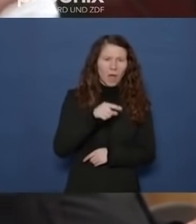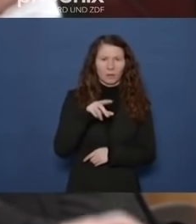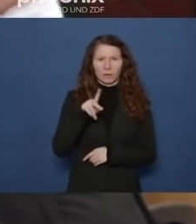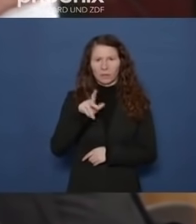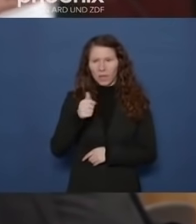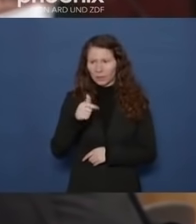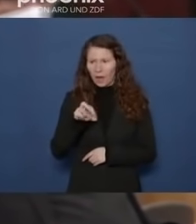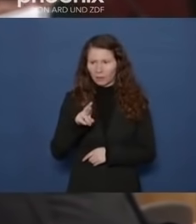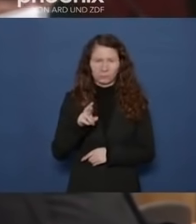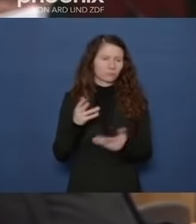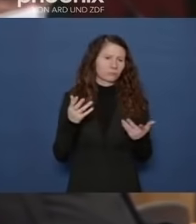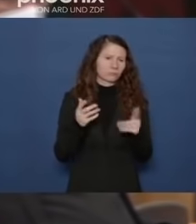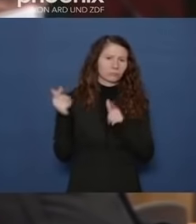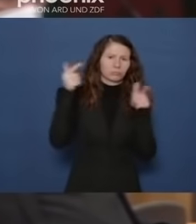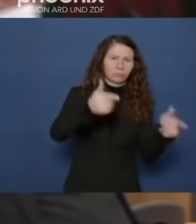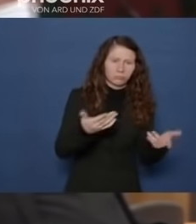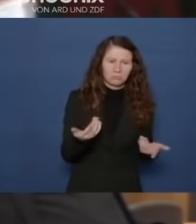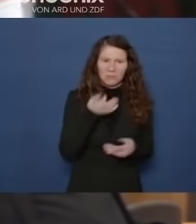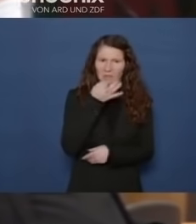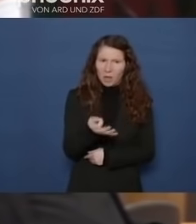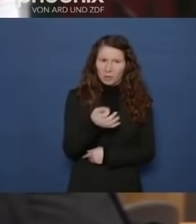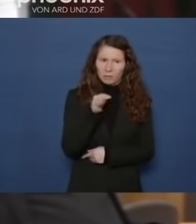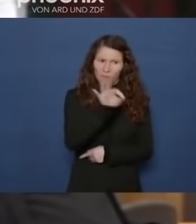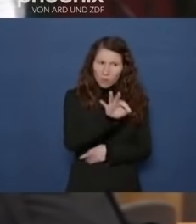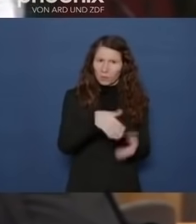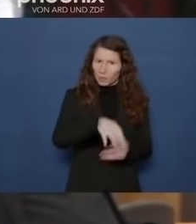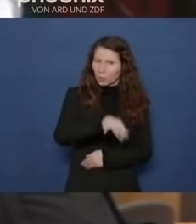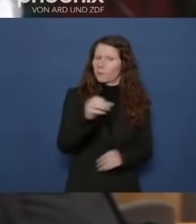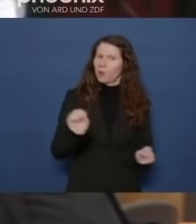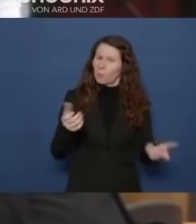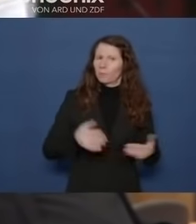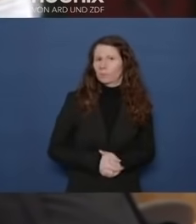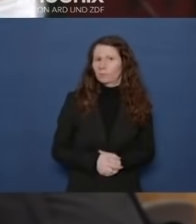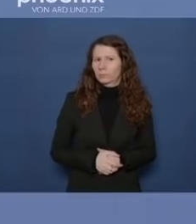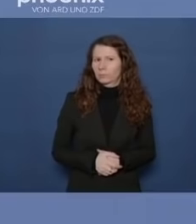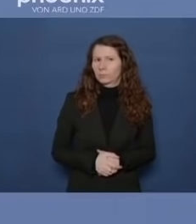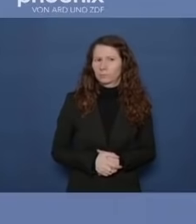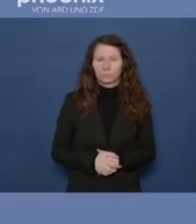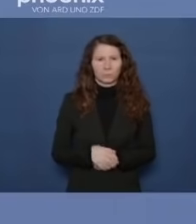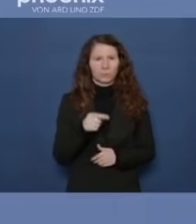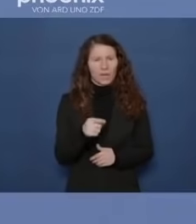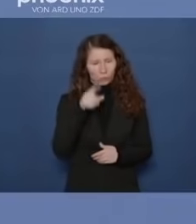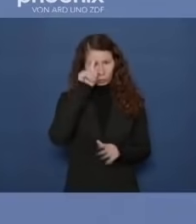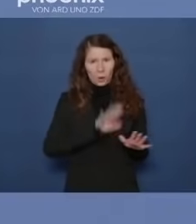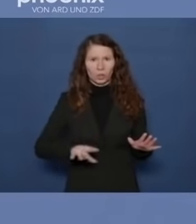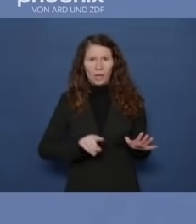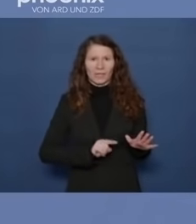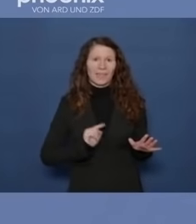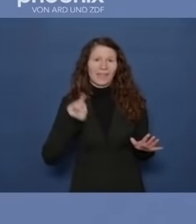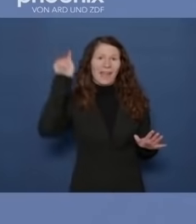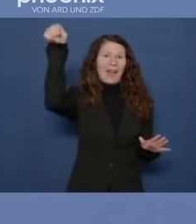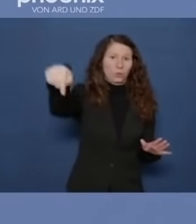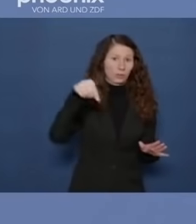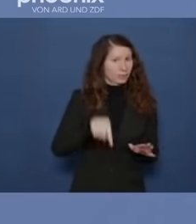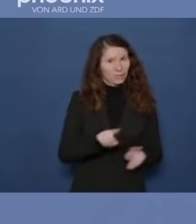noch eine große Liste anführen, warum es ausgerechnet für die jetzt Ausnahmen gibt? Also die Ausreise aus Deutschland ist ja nicht